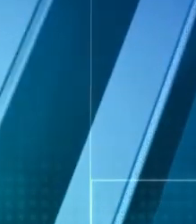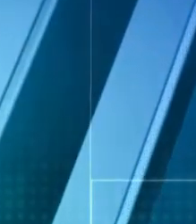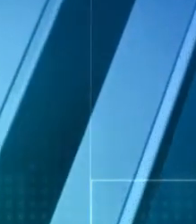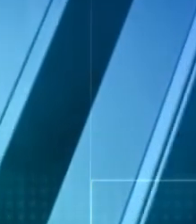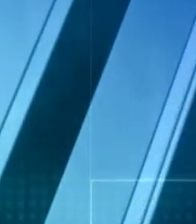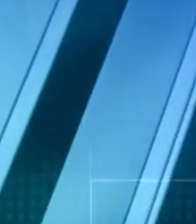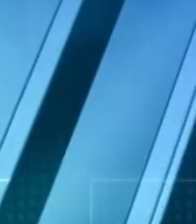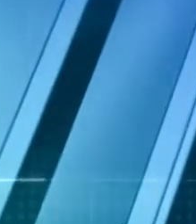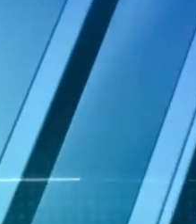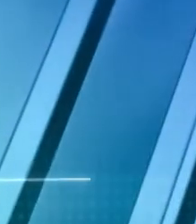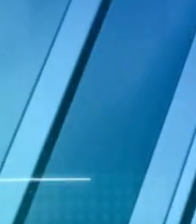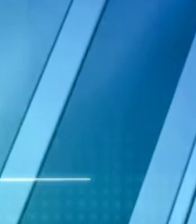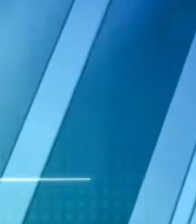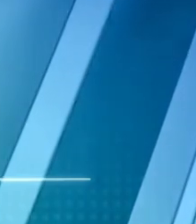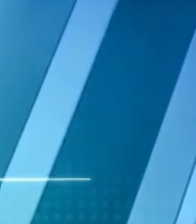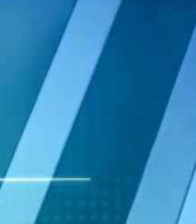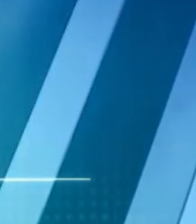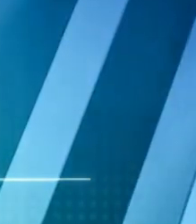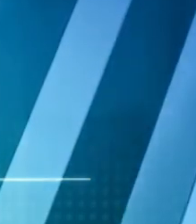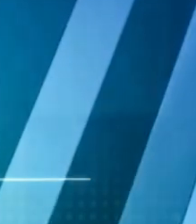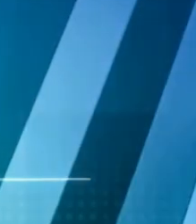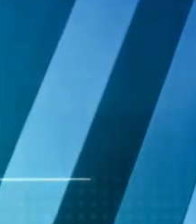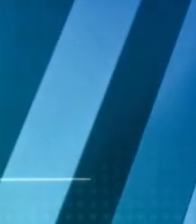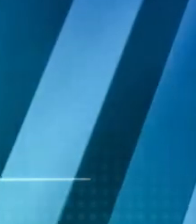МУЗЫКАЛЬНАЯ ЗАСТАВКА